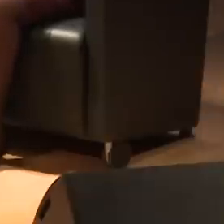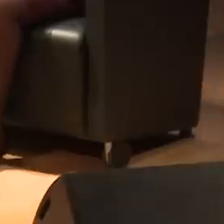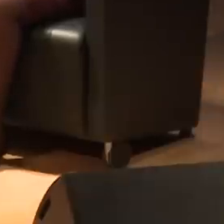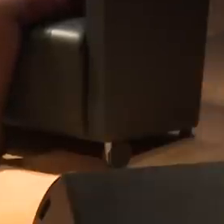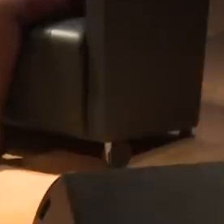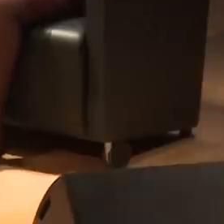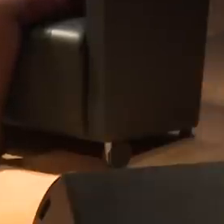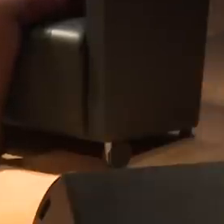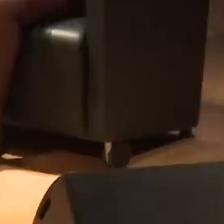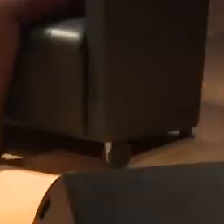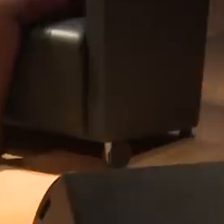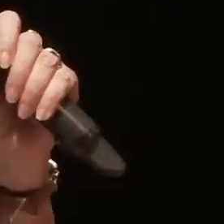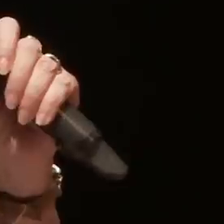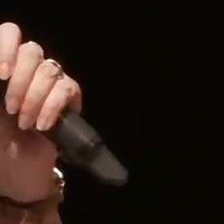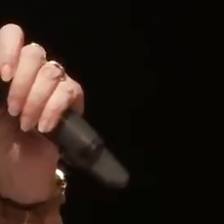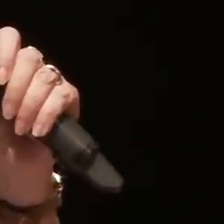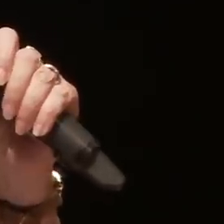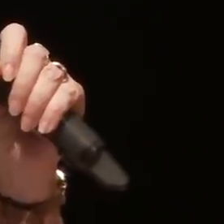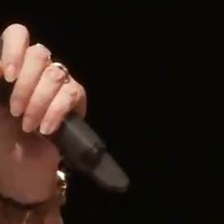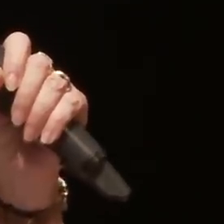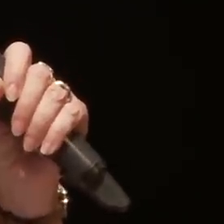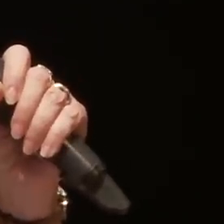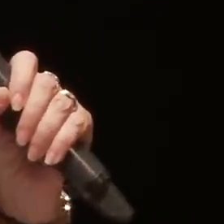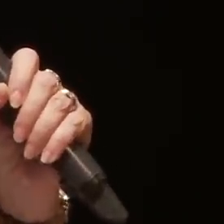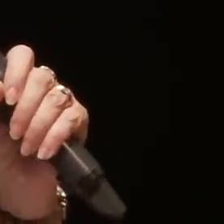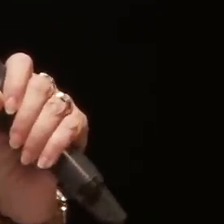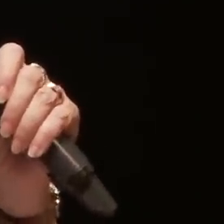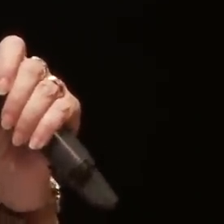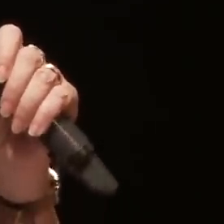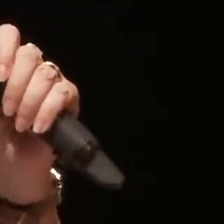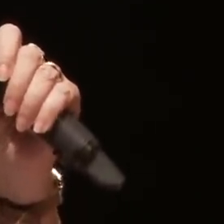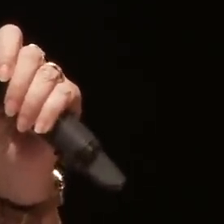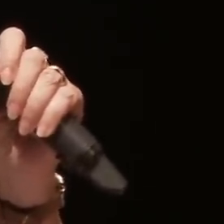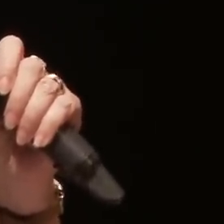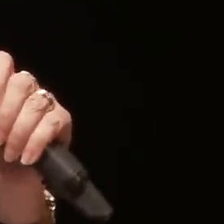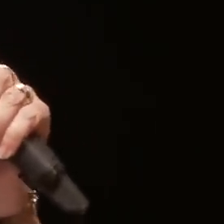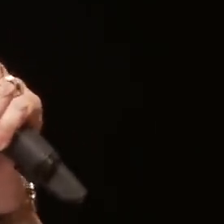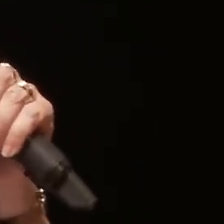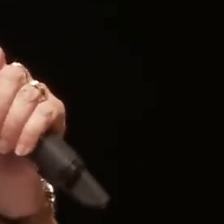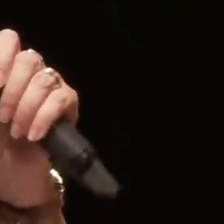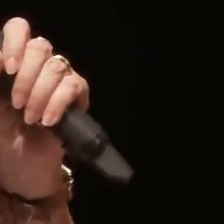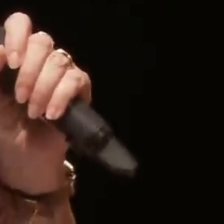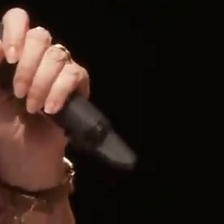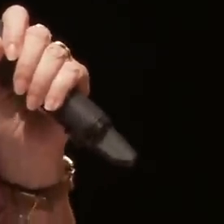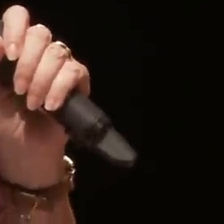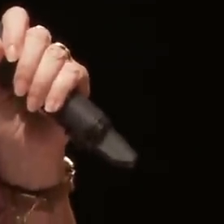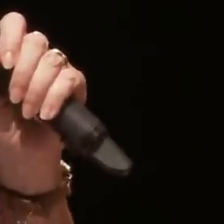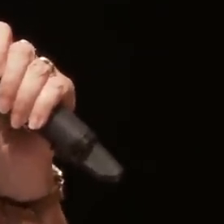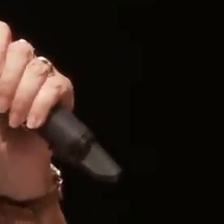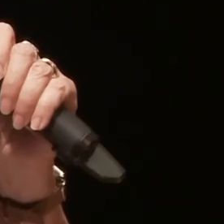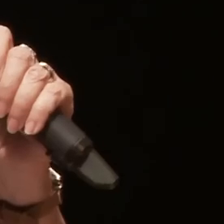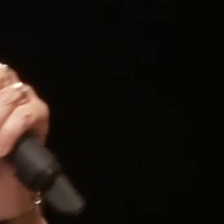la bibliothèque de Rennes Métropolitaine, qui est aussi installée dans les champs libres, au troisième étage, hein, qui est l'espace